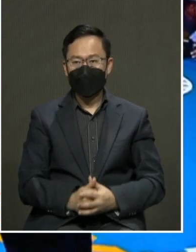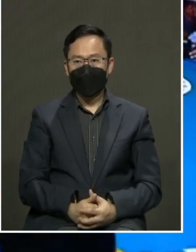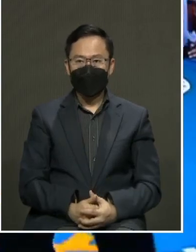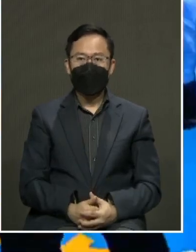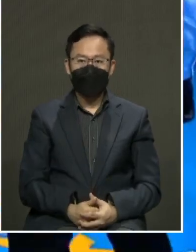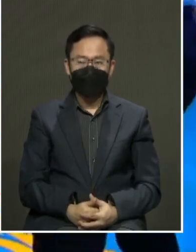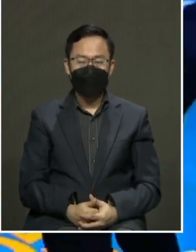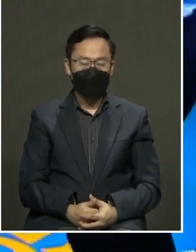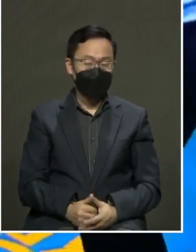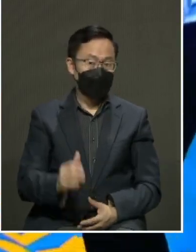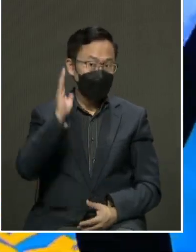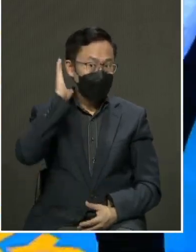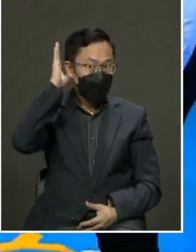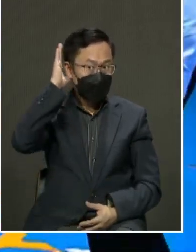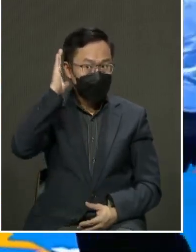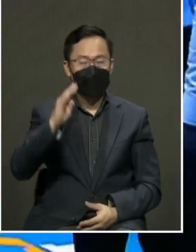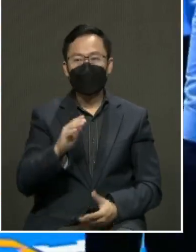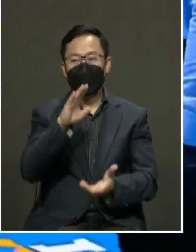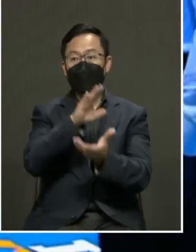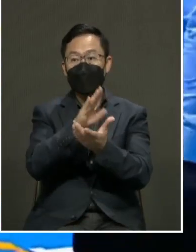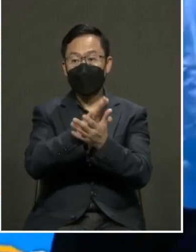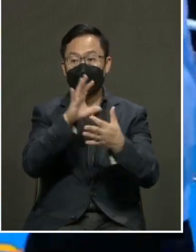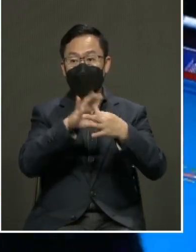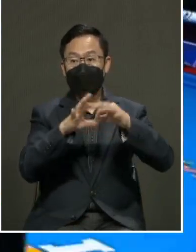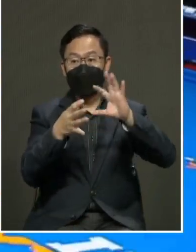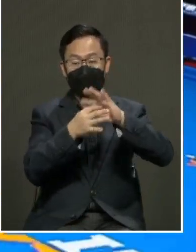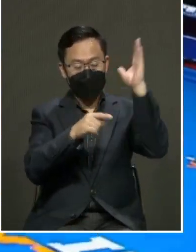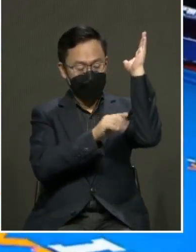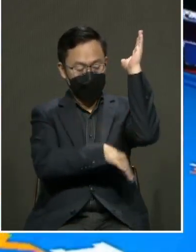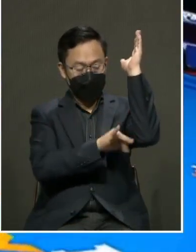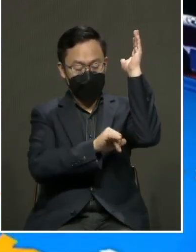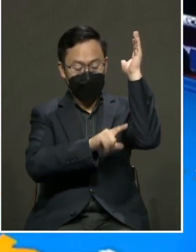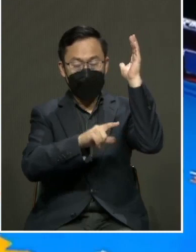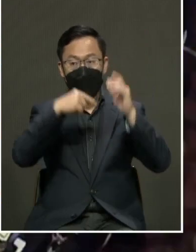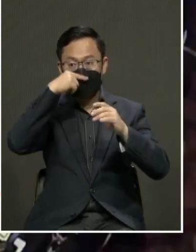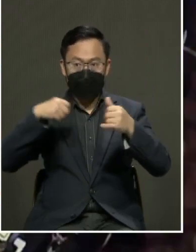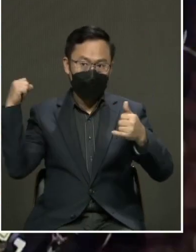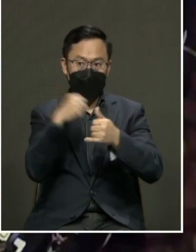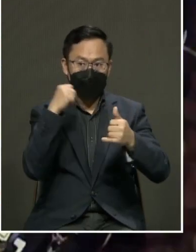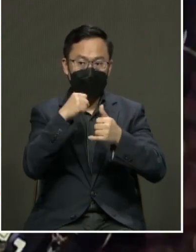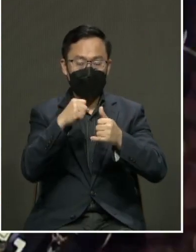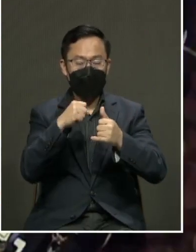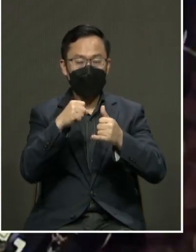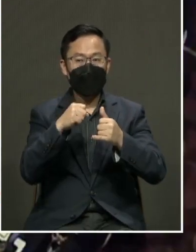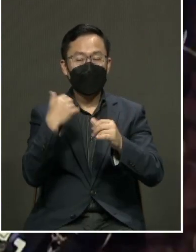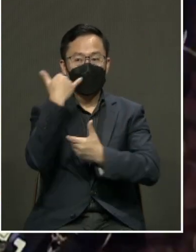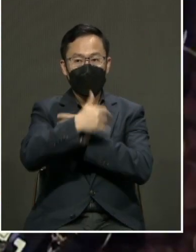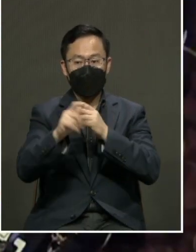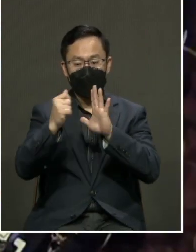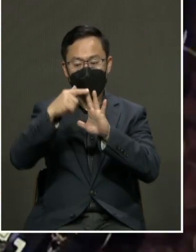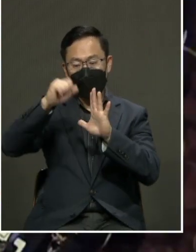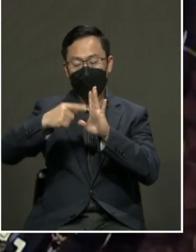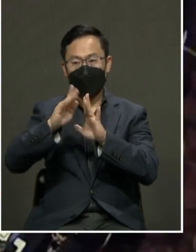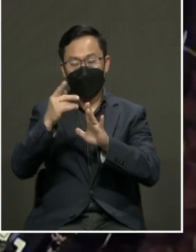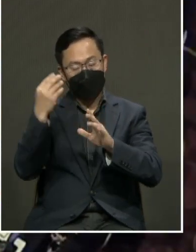พยัคฆ์โรงเรียนกีฬายะลานะคะสามารถเอาชนะน็อกคาซานโซโลมอฟจากอุซเบกิสถานไปได้เพียงยกแรกเท่านั้